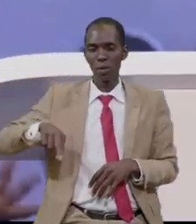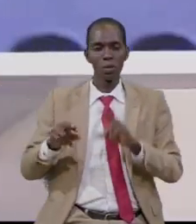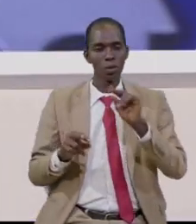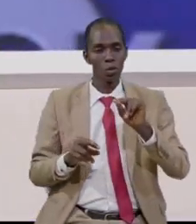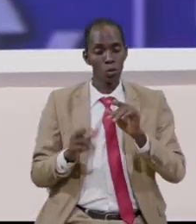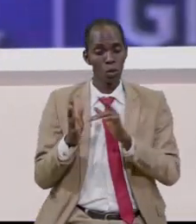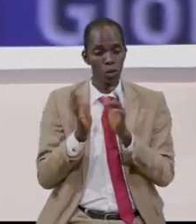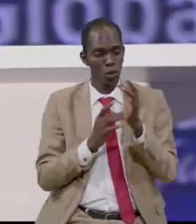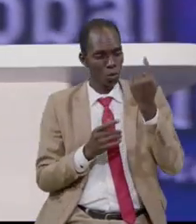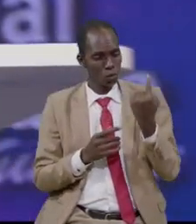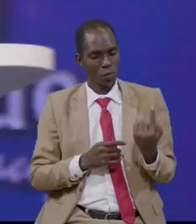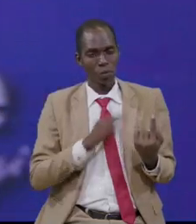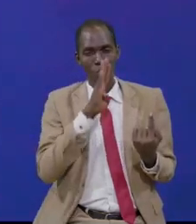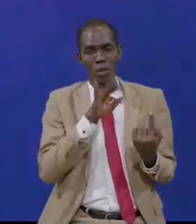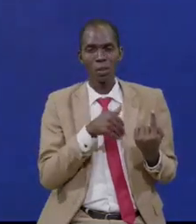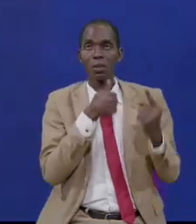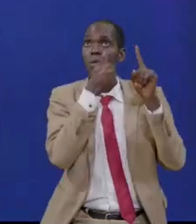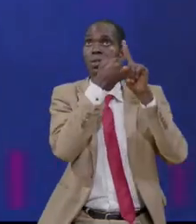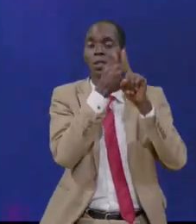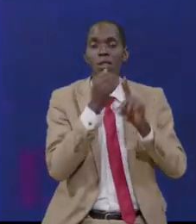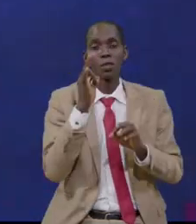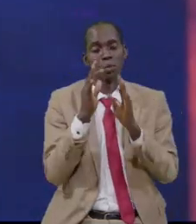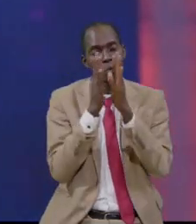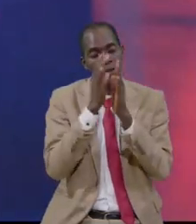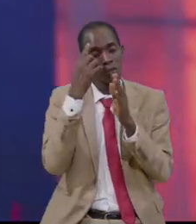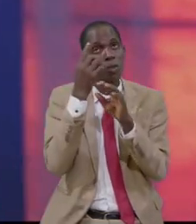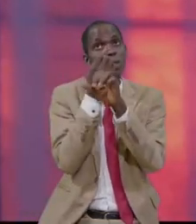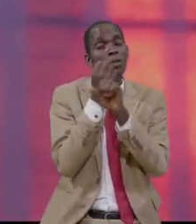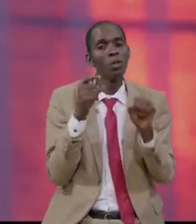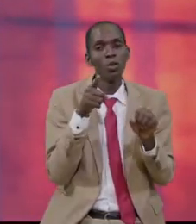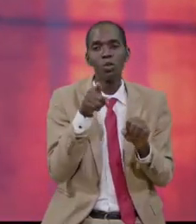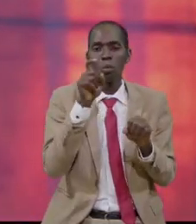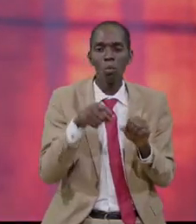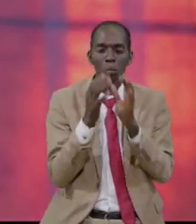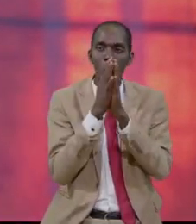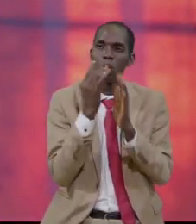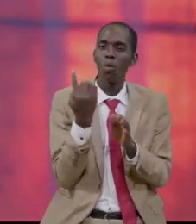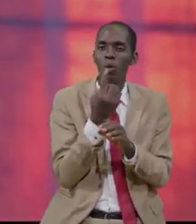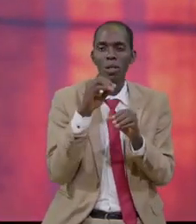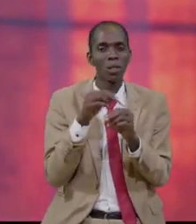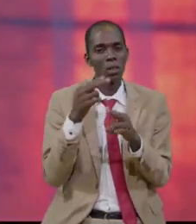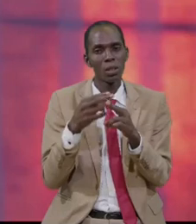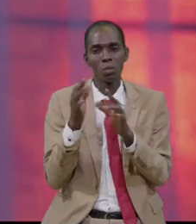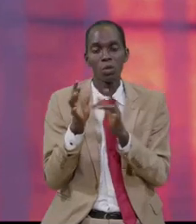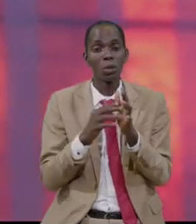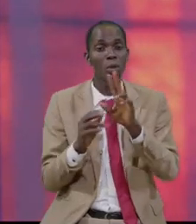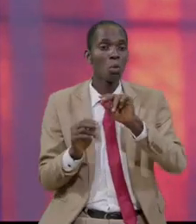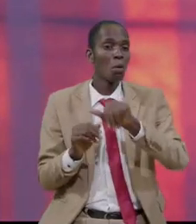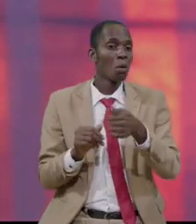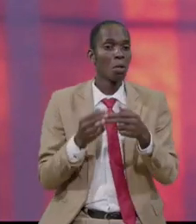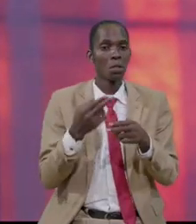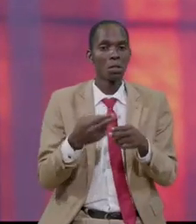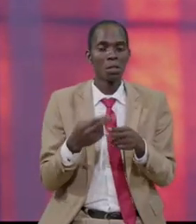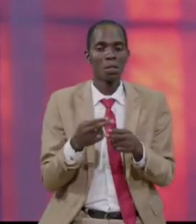lui-même. Si vous priez pour le salut, vous priez seulement au nom de Jésus. Il n'y a aucun autre nom qui a été donné parmi les hommes par